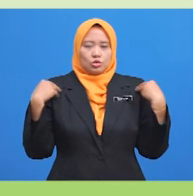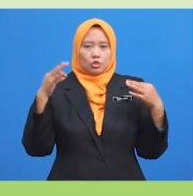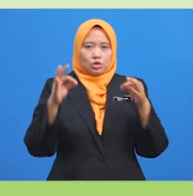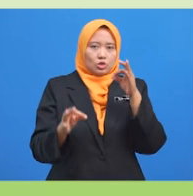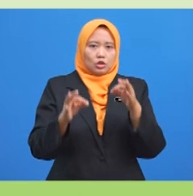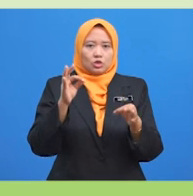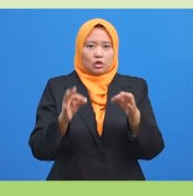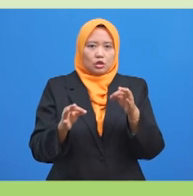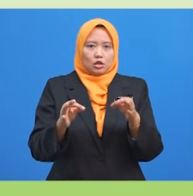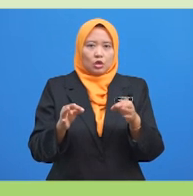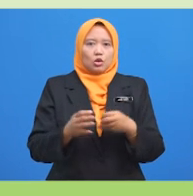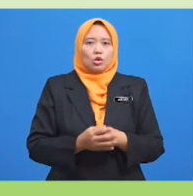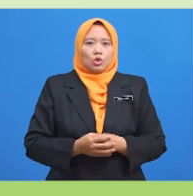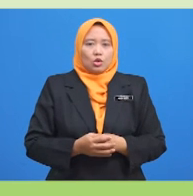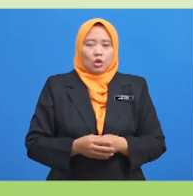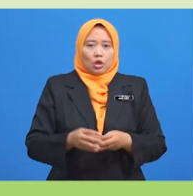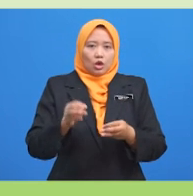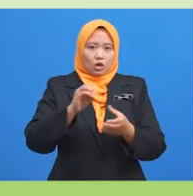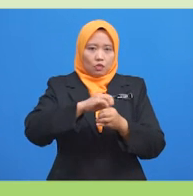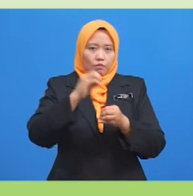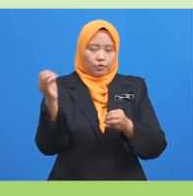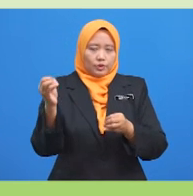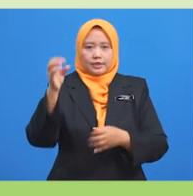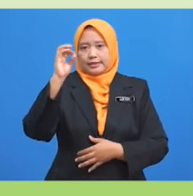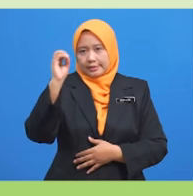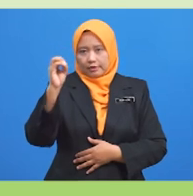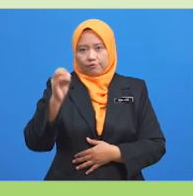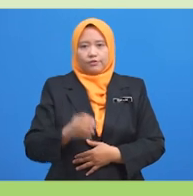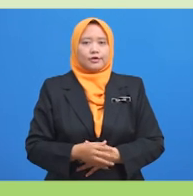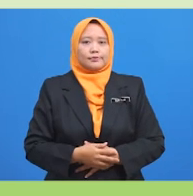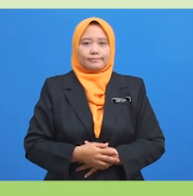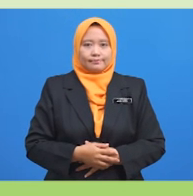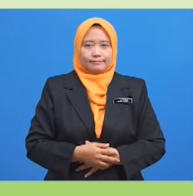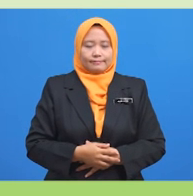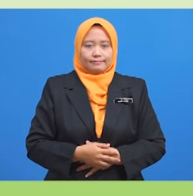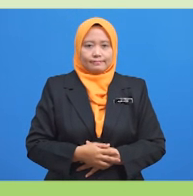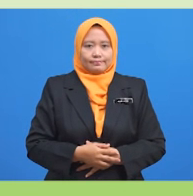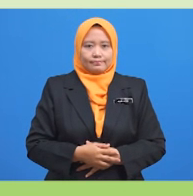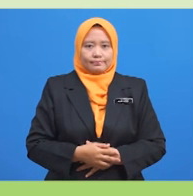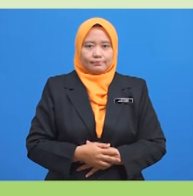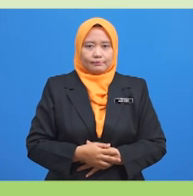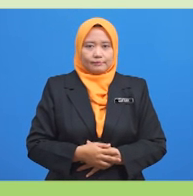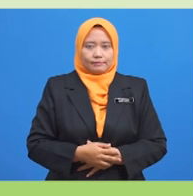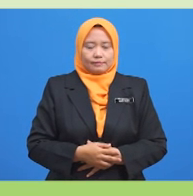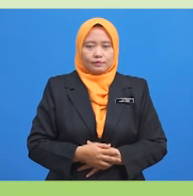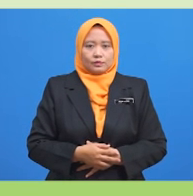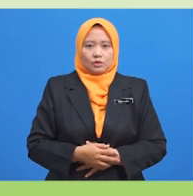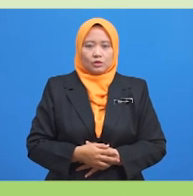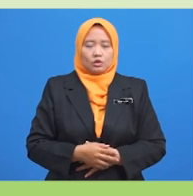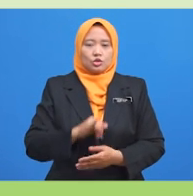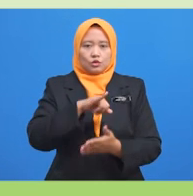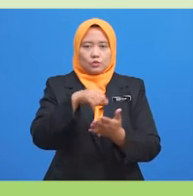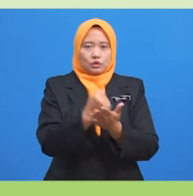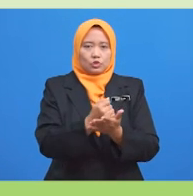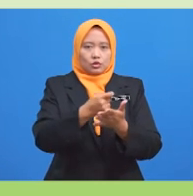kos berubah tidak wujud apabila tingkat output adalah sifar. Oleh itu, jumlah